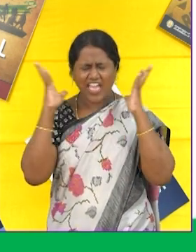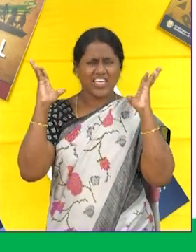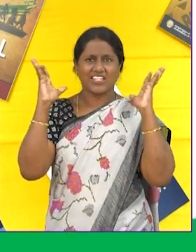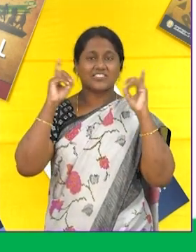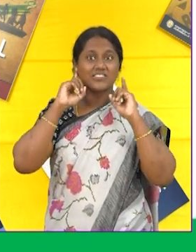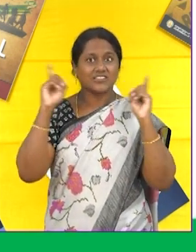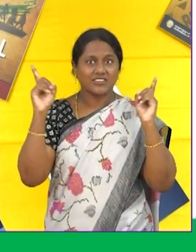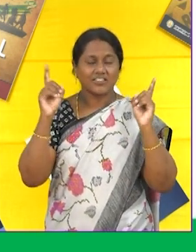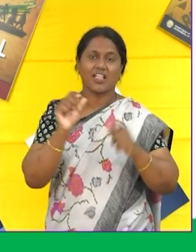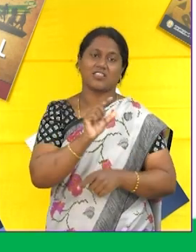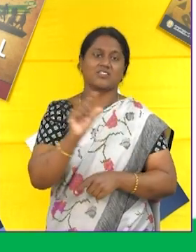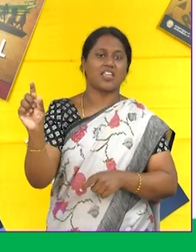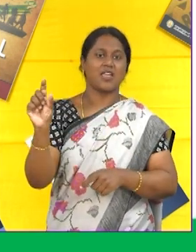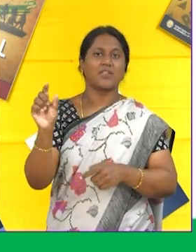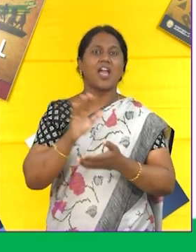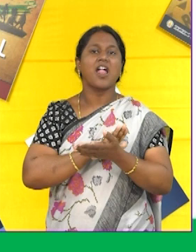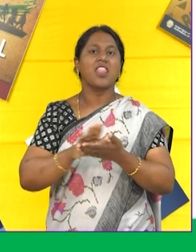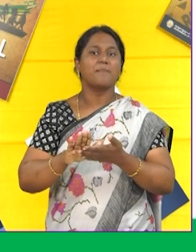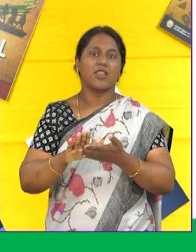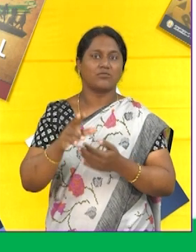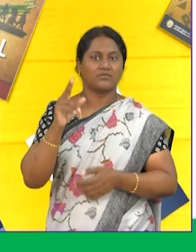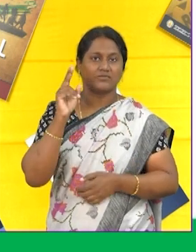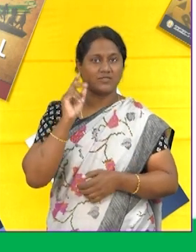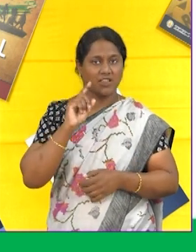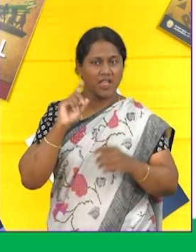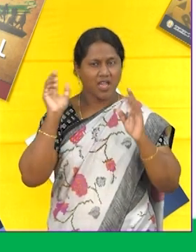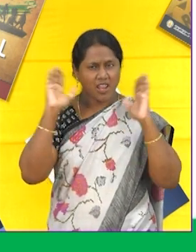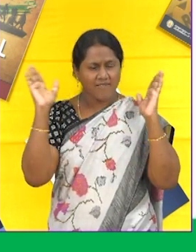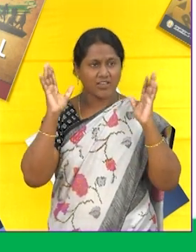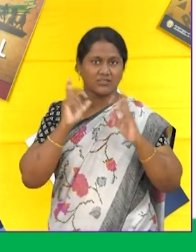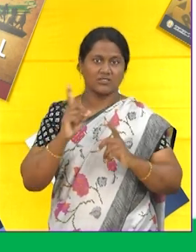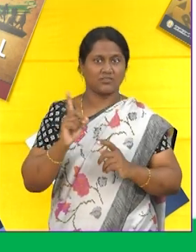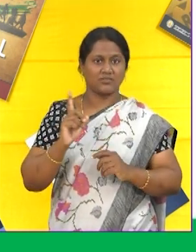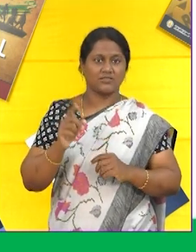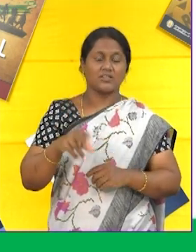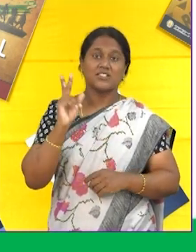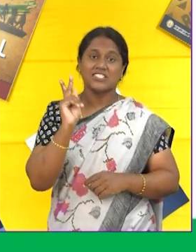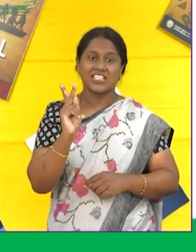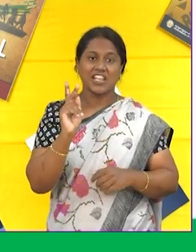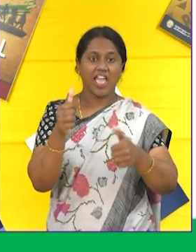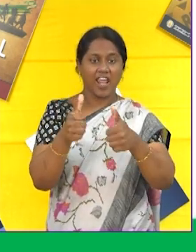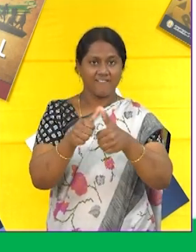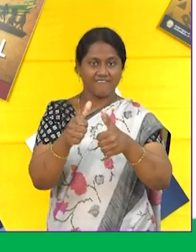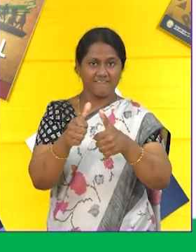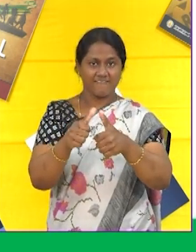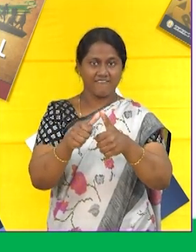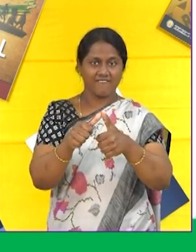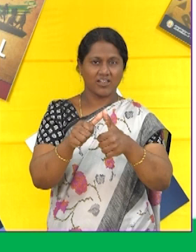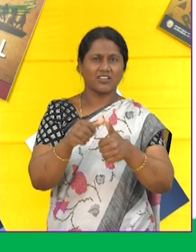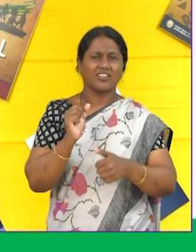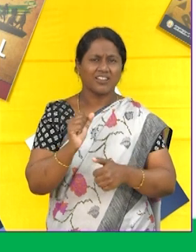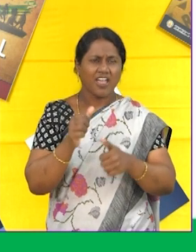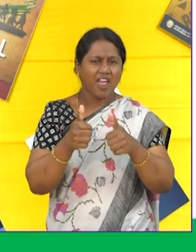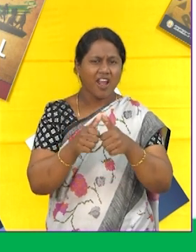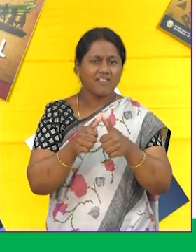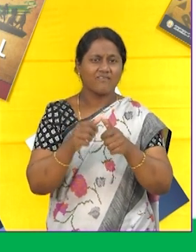excited. எக்ஸைட்மெண்ட்டோடு இருக்கிறது ஹலபலு அப்படின்னு சொல்கிறது. ஆரவார கூச்சல். நெக்ஸ்ட் வேர்ட் advent. The fact